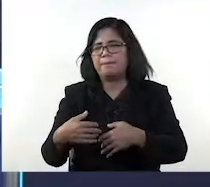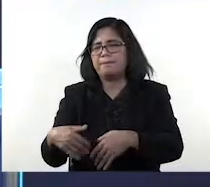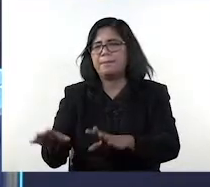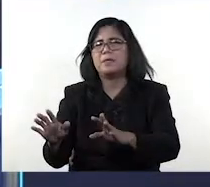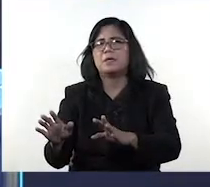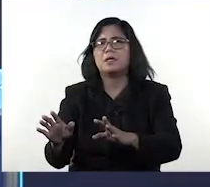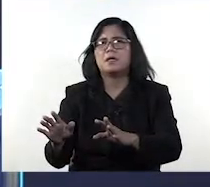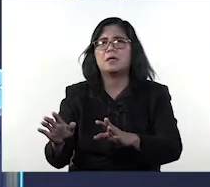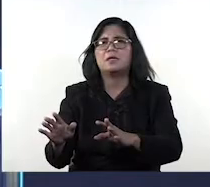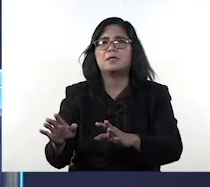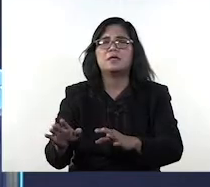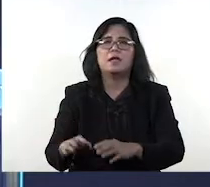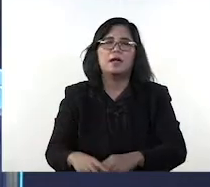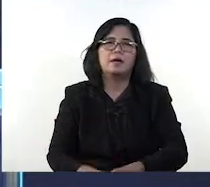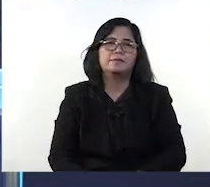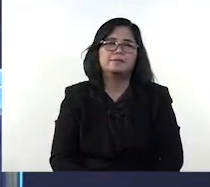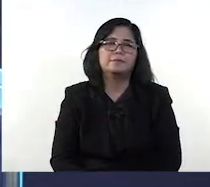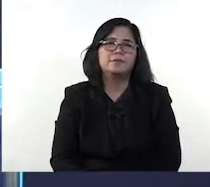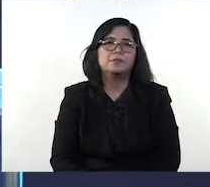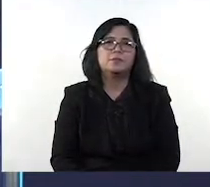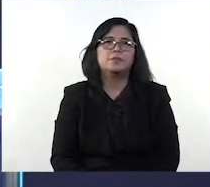hampir terhilang